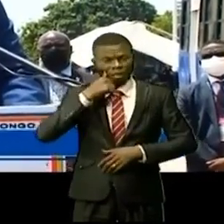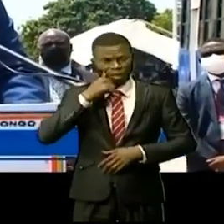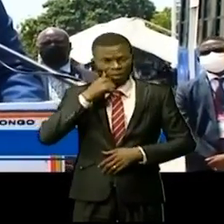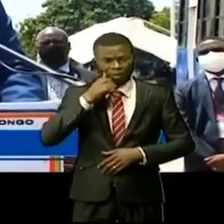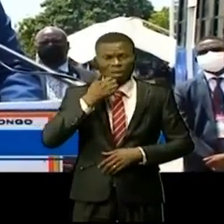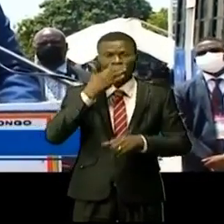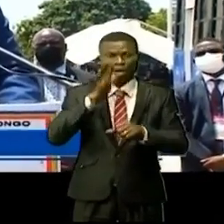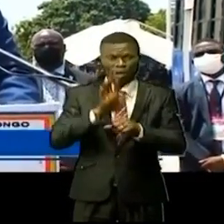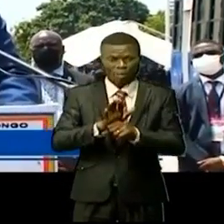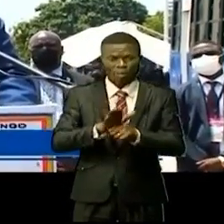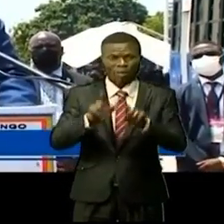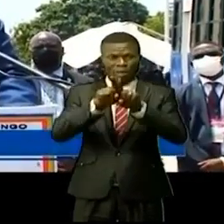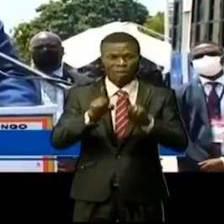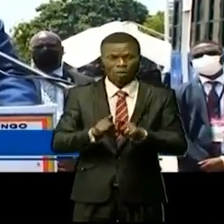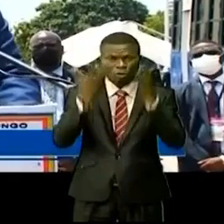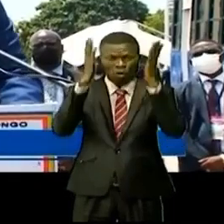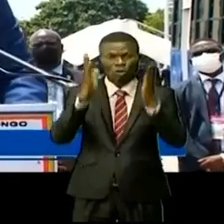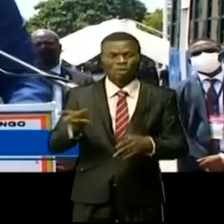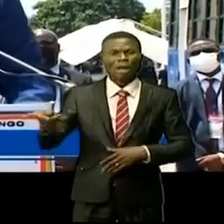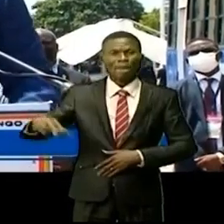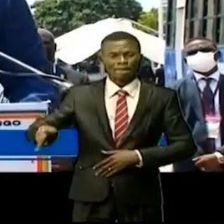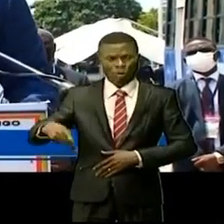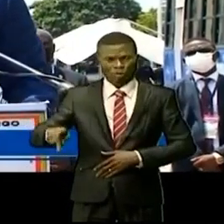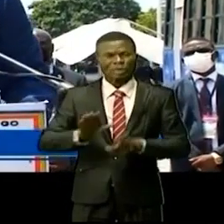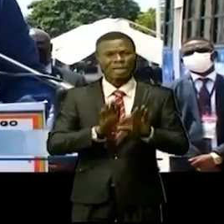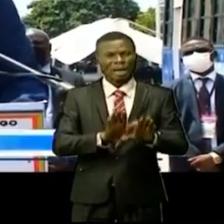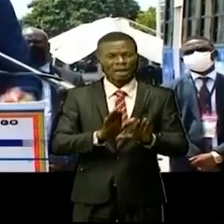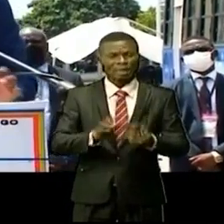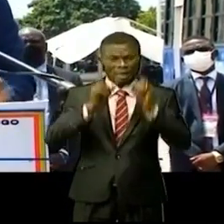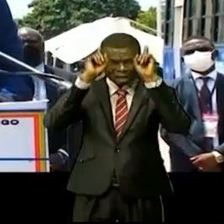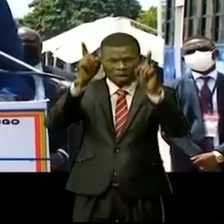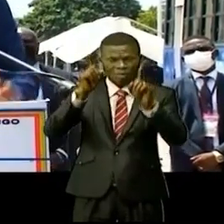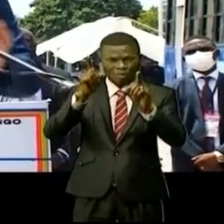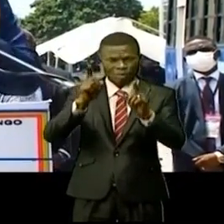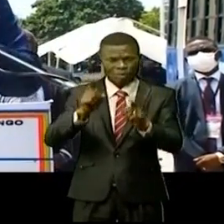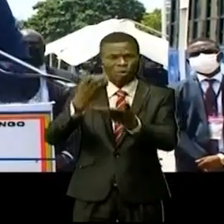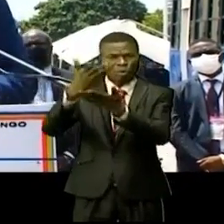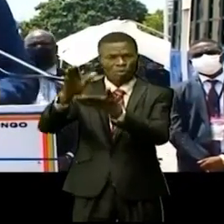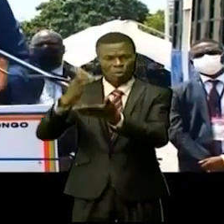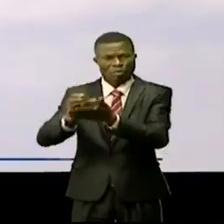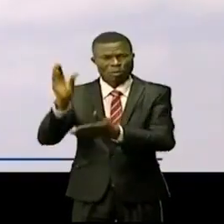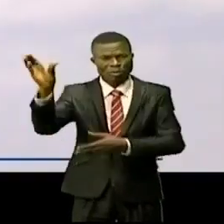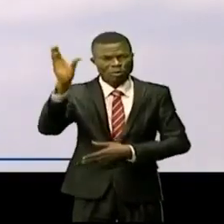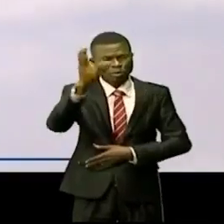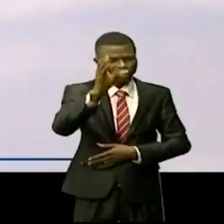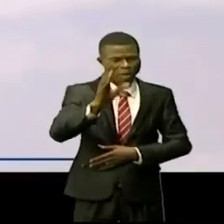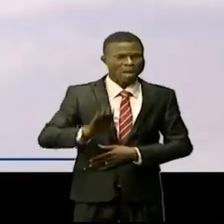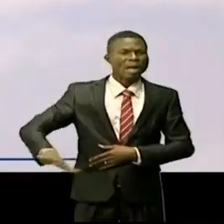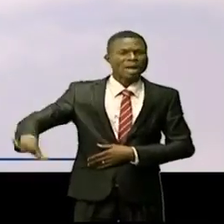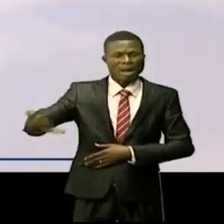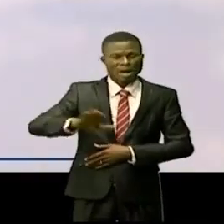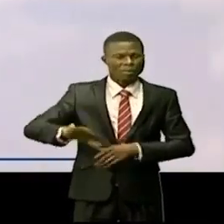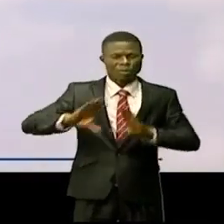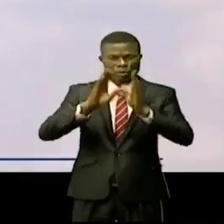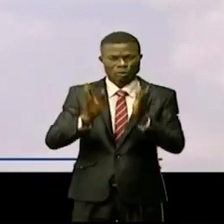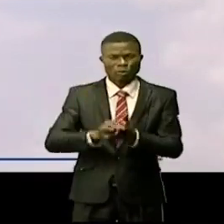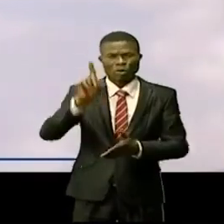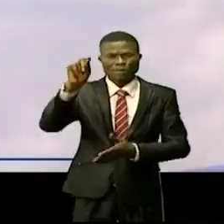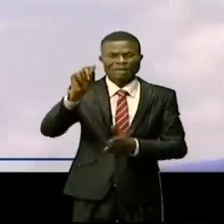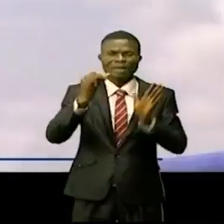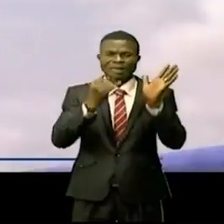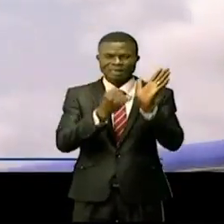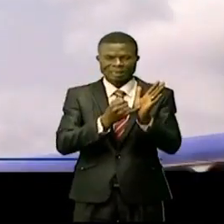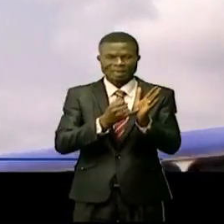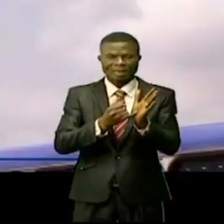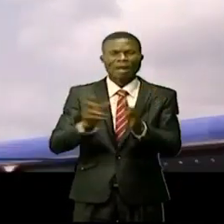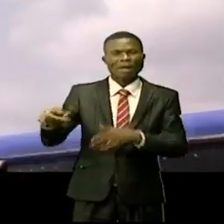les étudiants de l'intérêt de la province, les bus seront dispatchés sur l'ensemble du territoire dans toutes les provinces pour